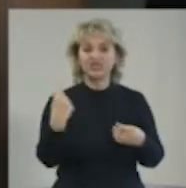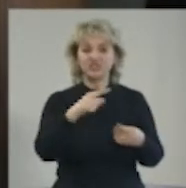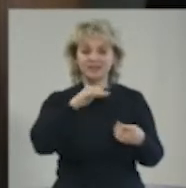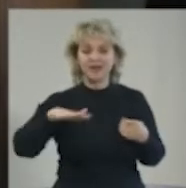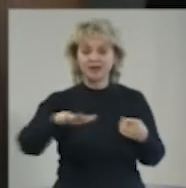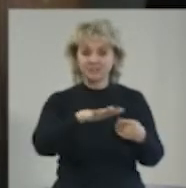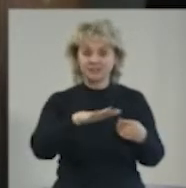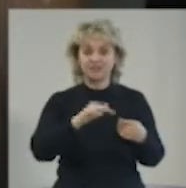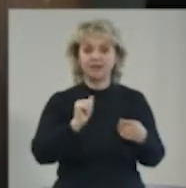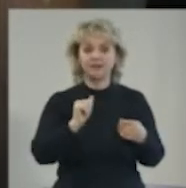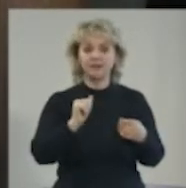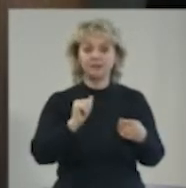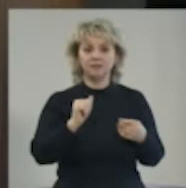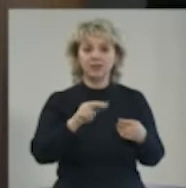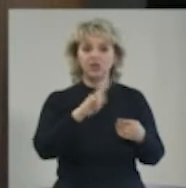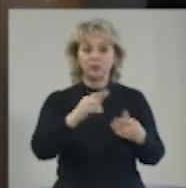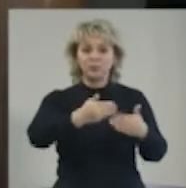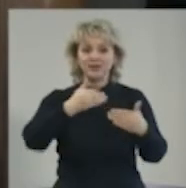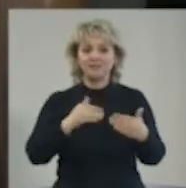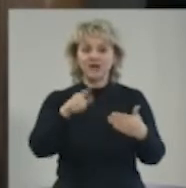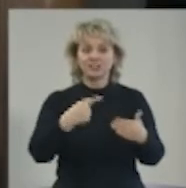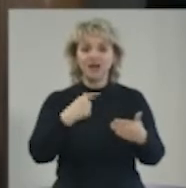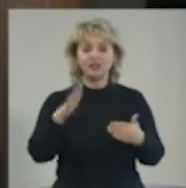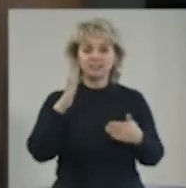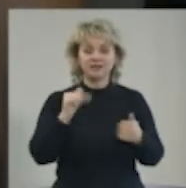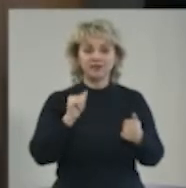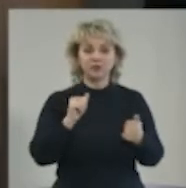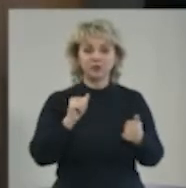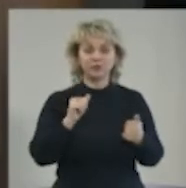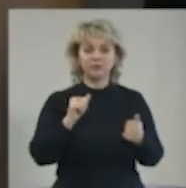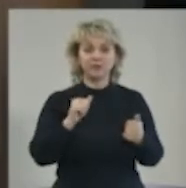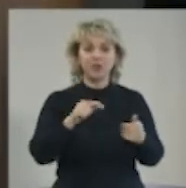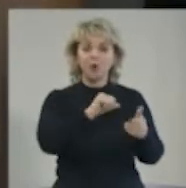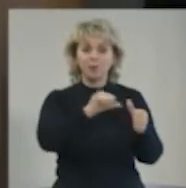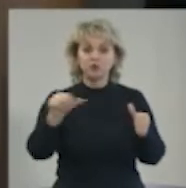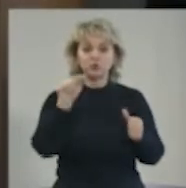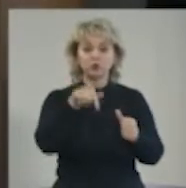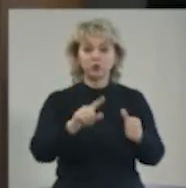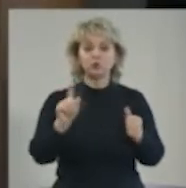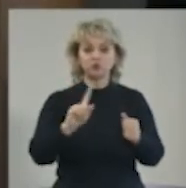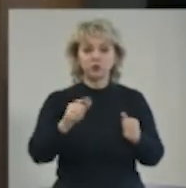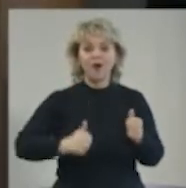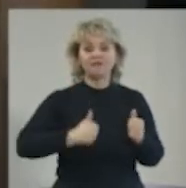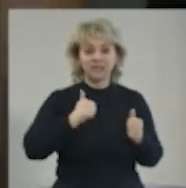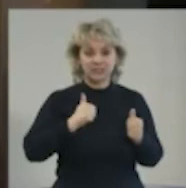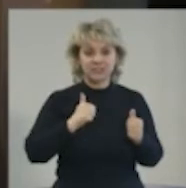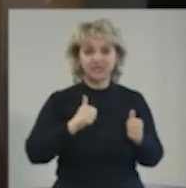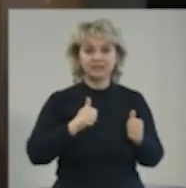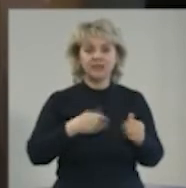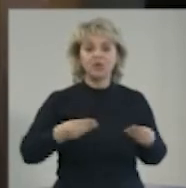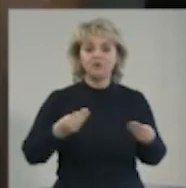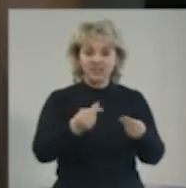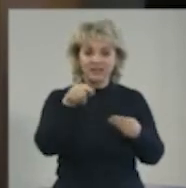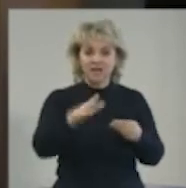России», к предварительному голосованию подчеркивает то, что авторитет и